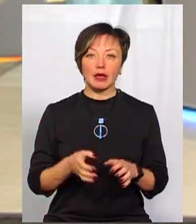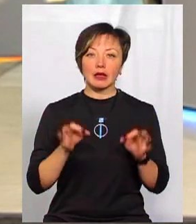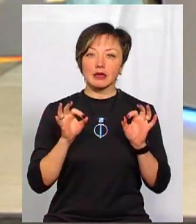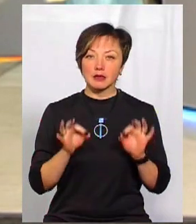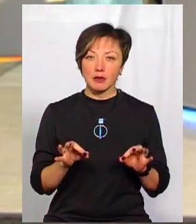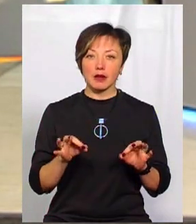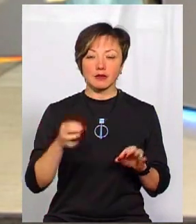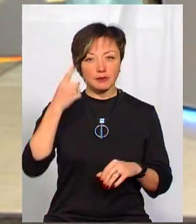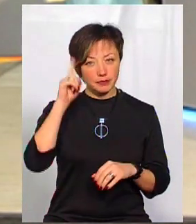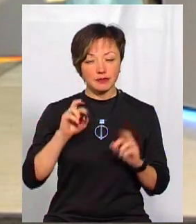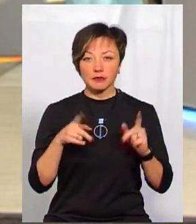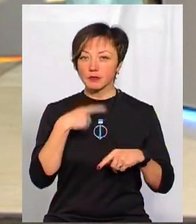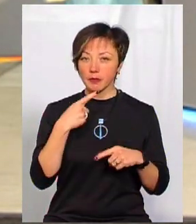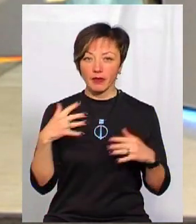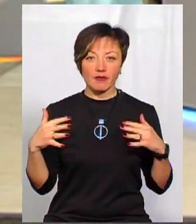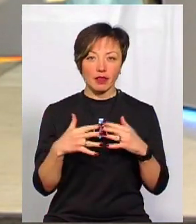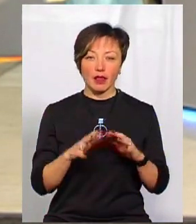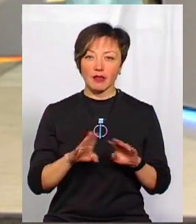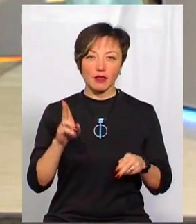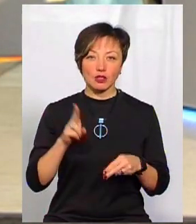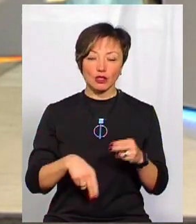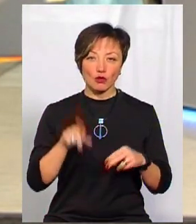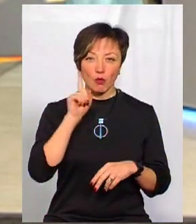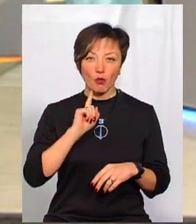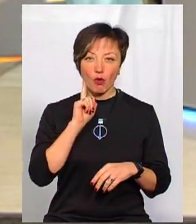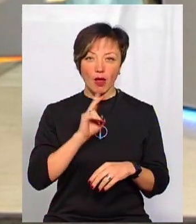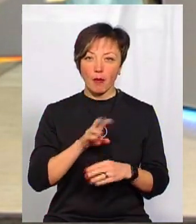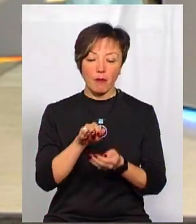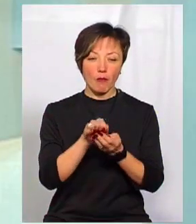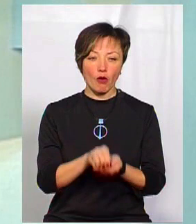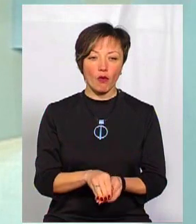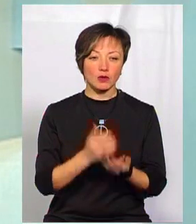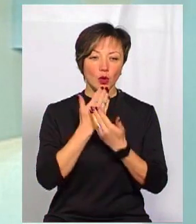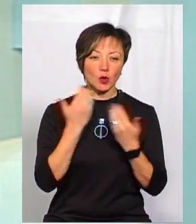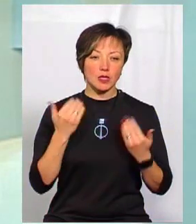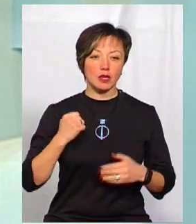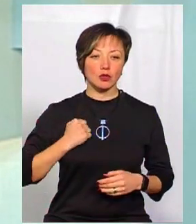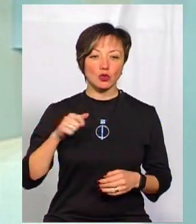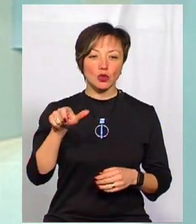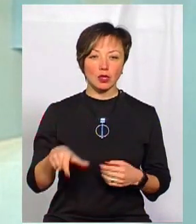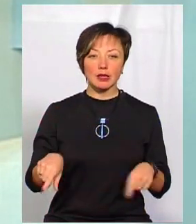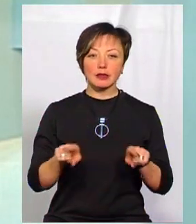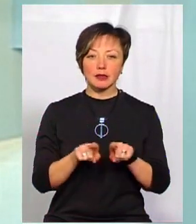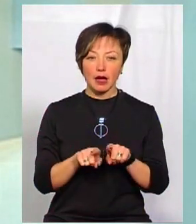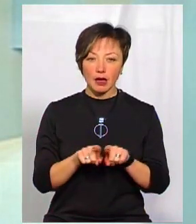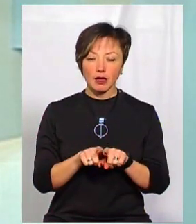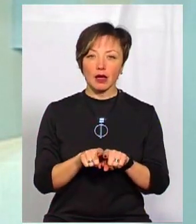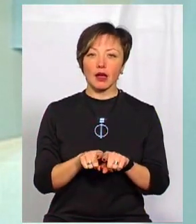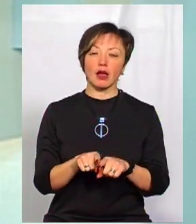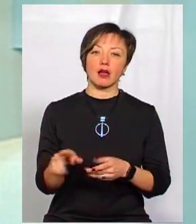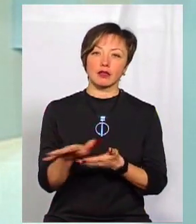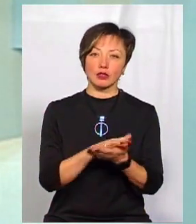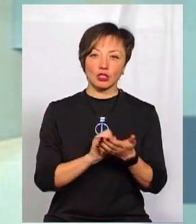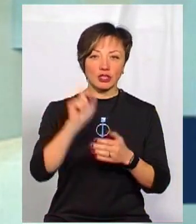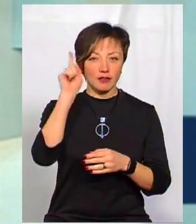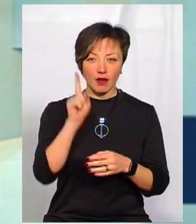Насправді, знаєте, як кажуть, війна не закінчена до тих пір, поки не похований останній солдат. Так і номінально Голокост